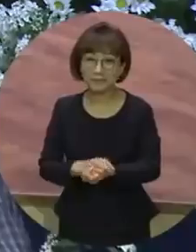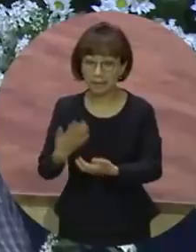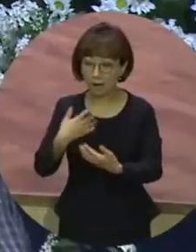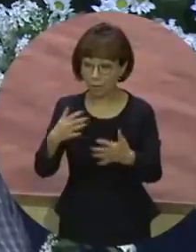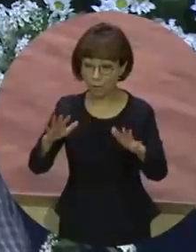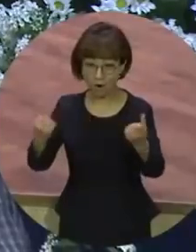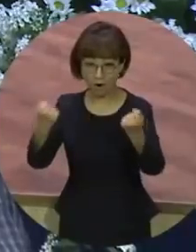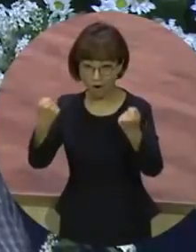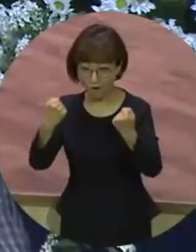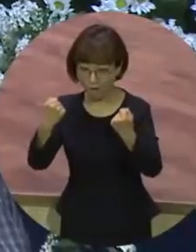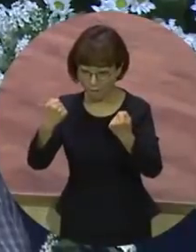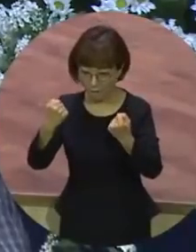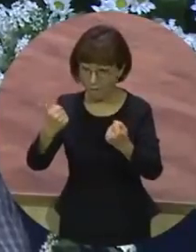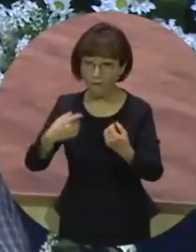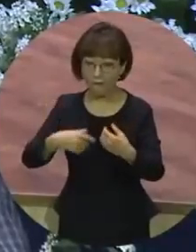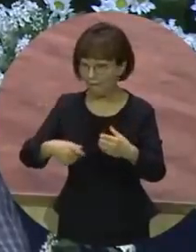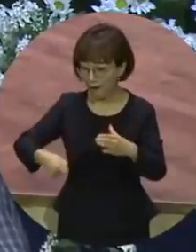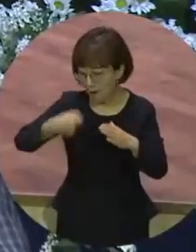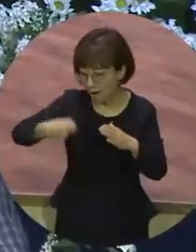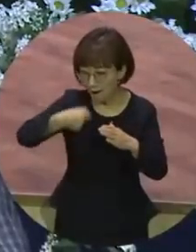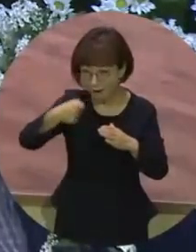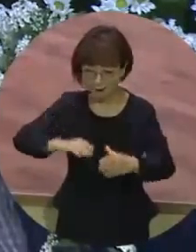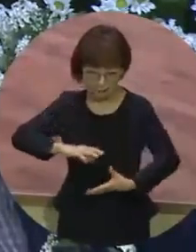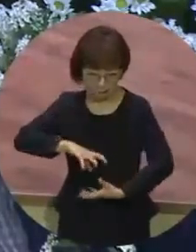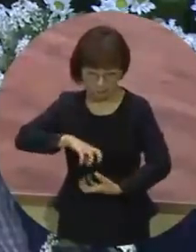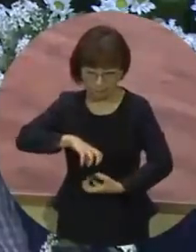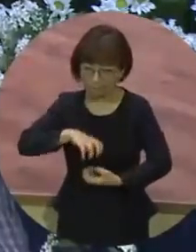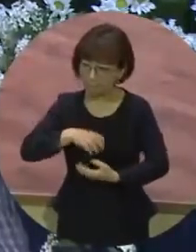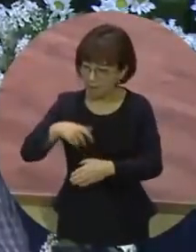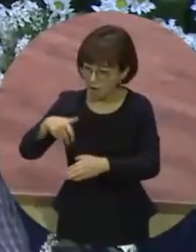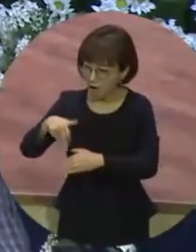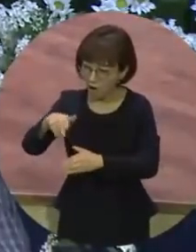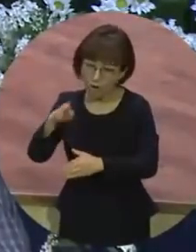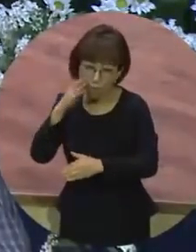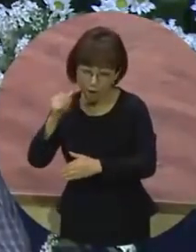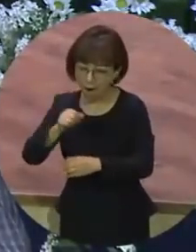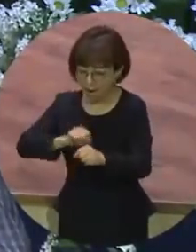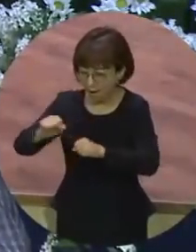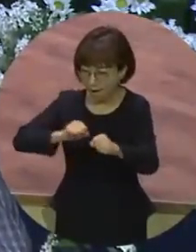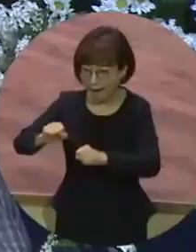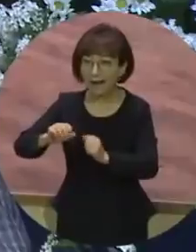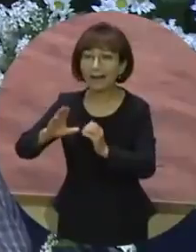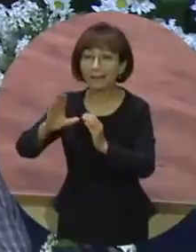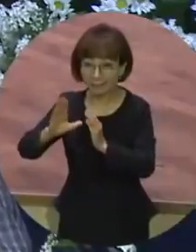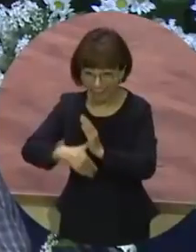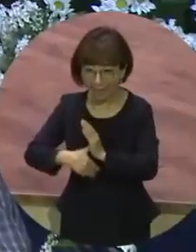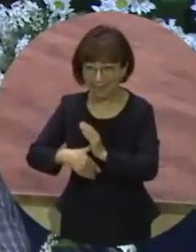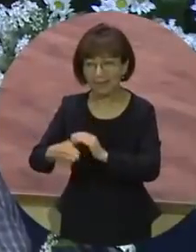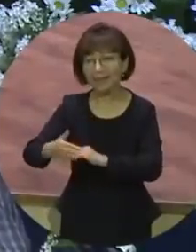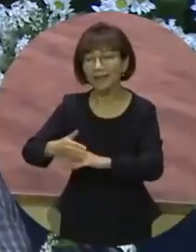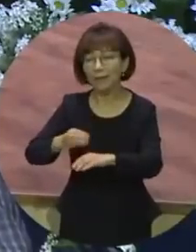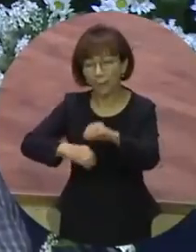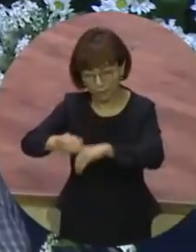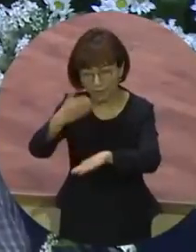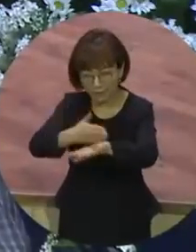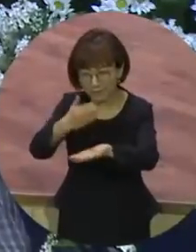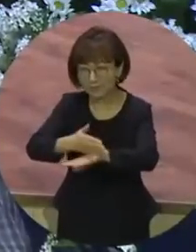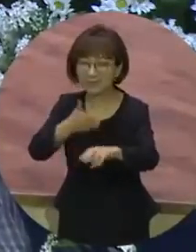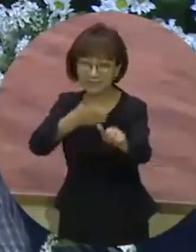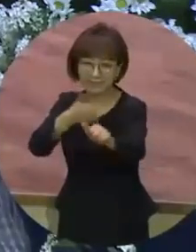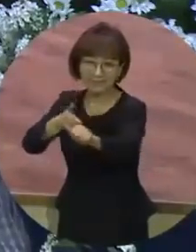발 가지고 잘 걸어 다니고 먹는 대로 소화되고 그렇게 여러분 잔소리를 할 힘 있는 거 그때 감사해야